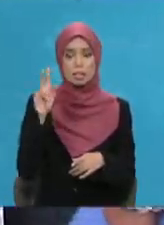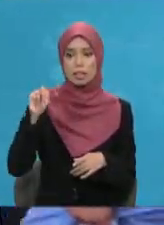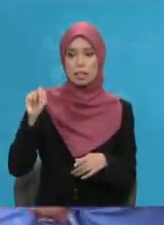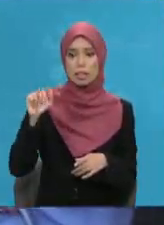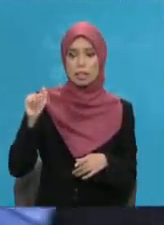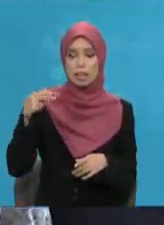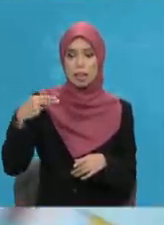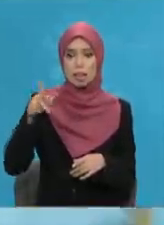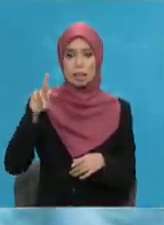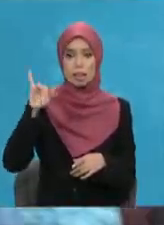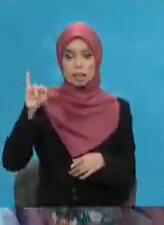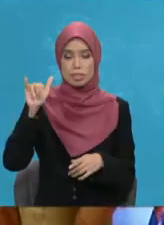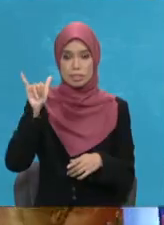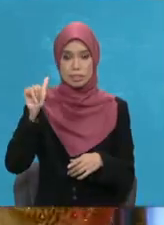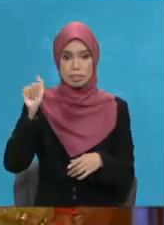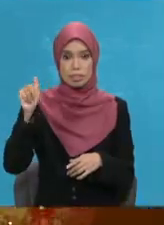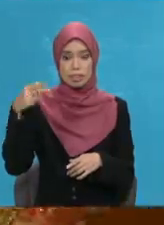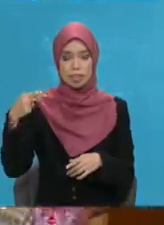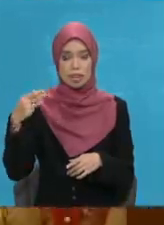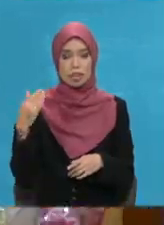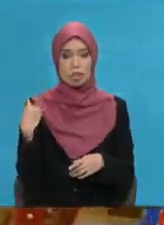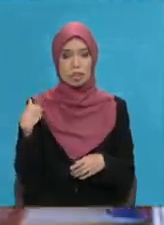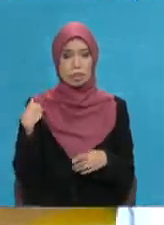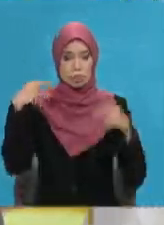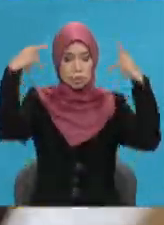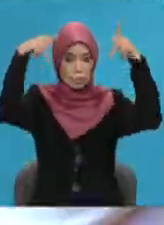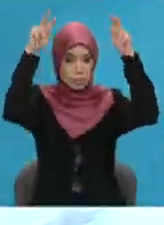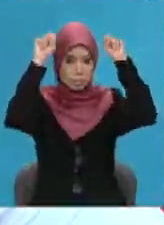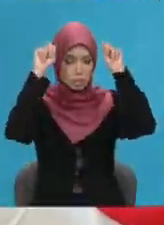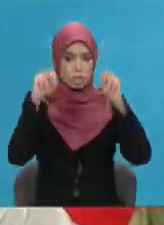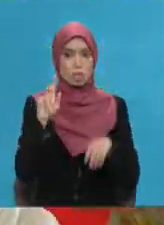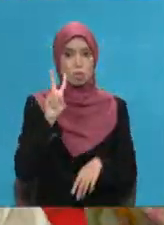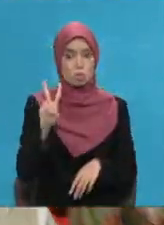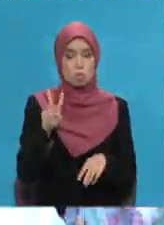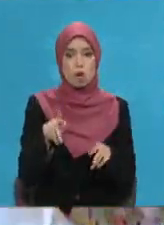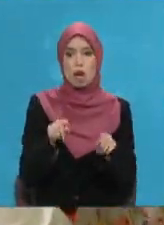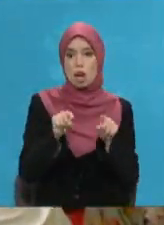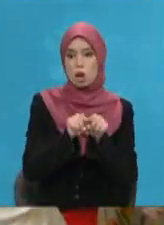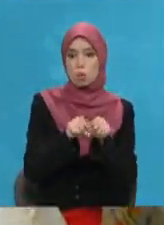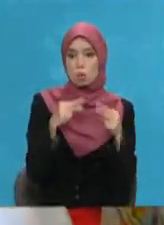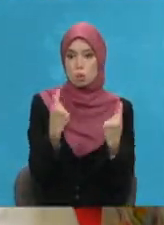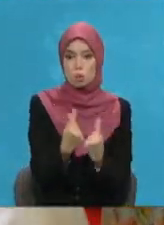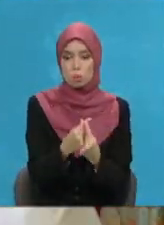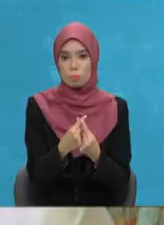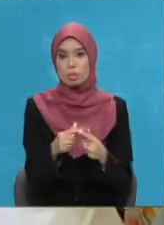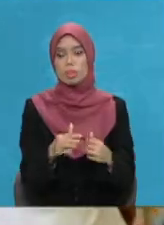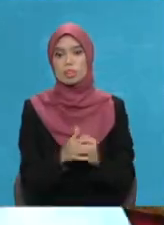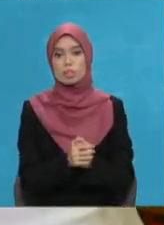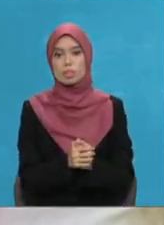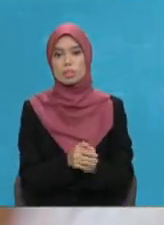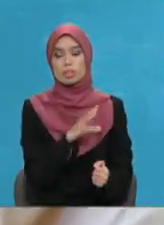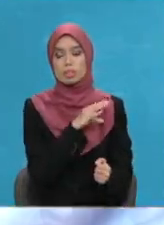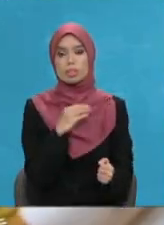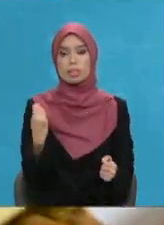binti Haji Hasbi pengurusi dua kumpulan dan Datin Doktor Hajah Nur aslina binti Haji Ramli Setyo sekumpulan